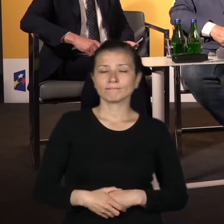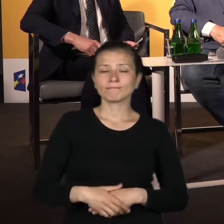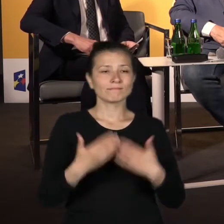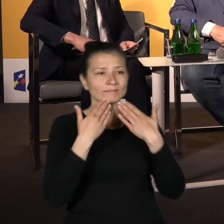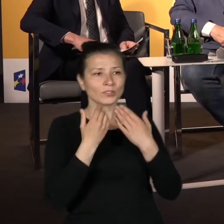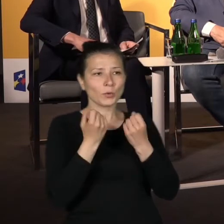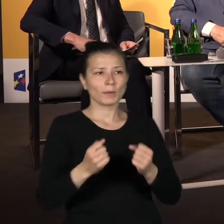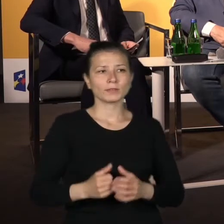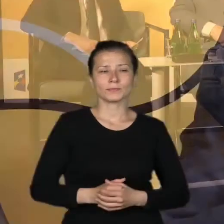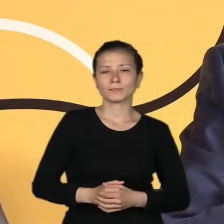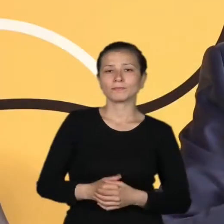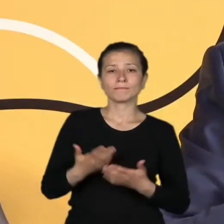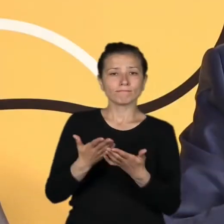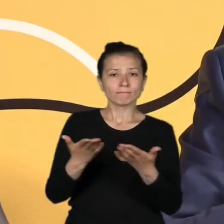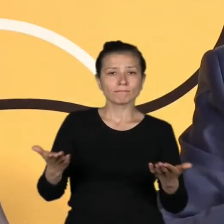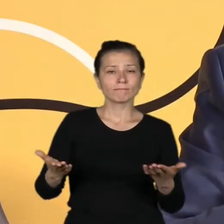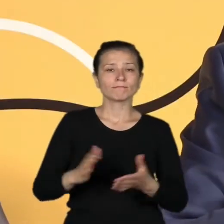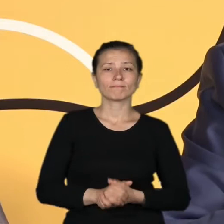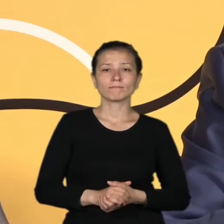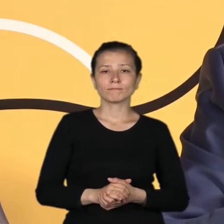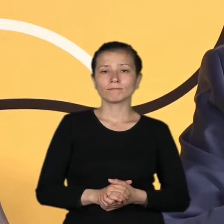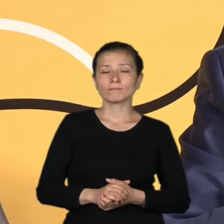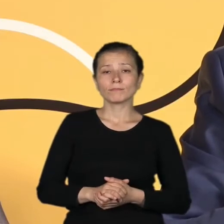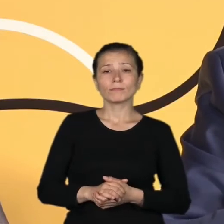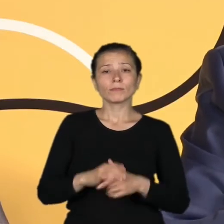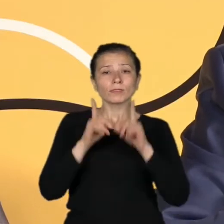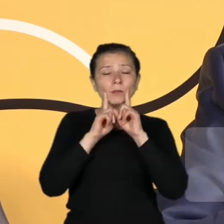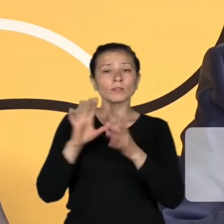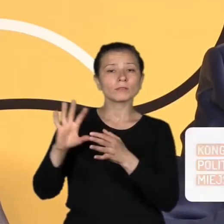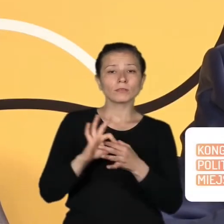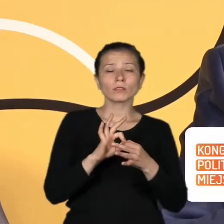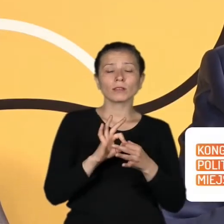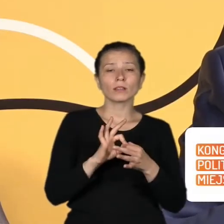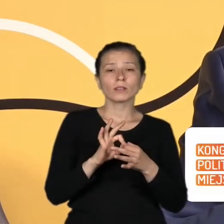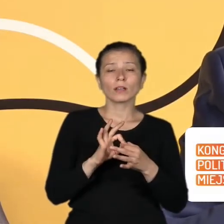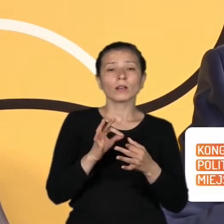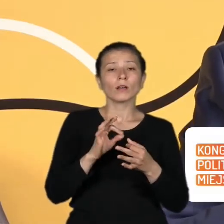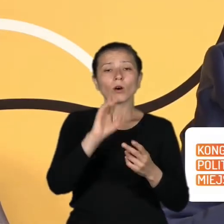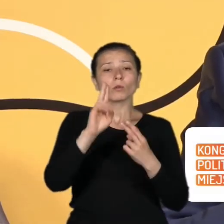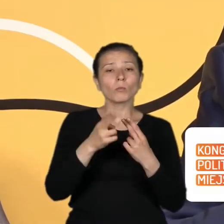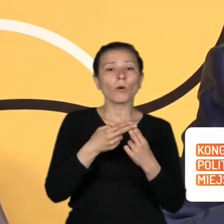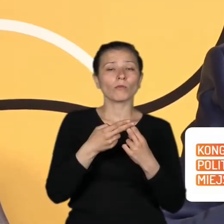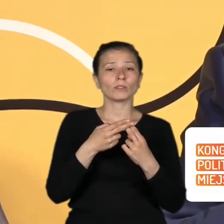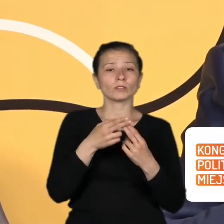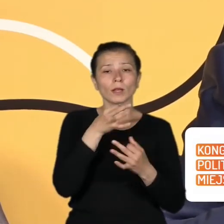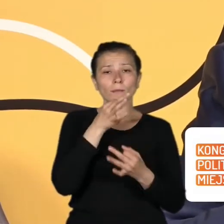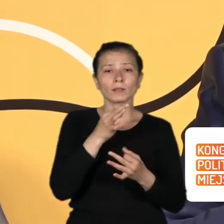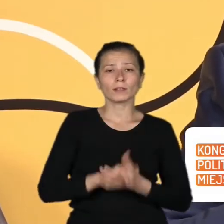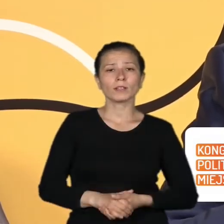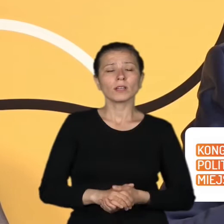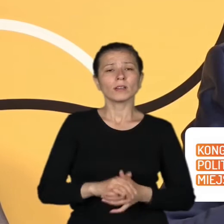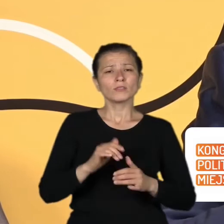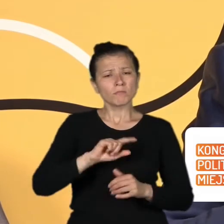Dziękuję bardzo. To się, proszę państwa, odnosi tak naprawdę do odpowiedzi na pytanie, na ile powinniśmy być